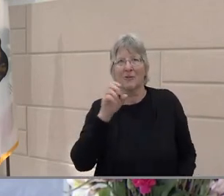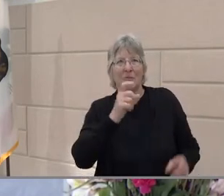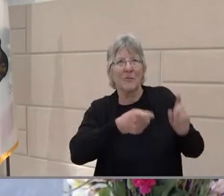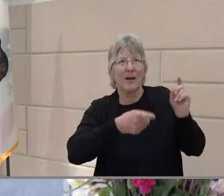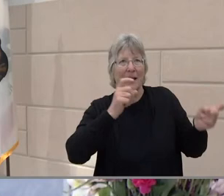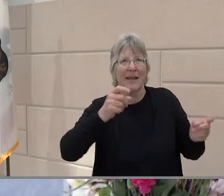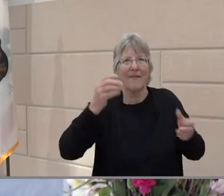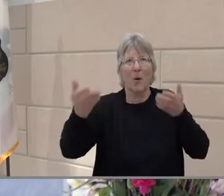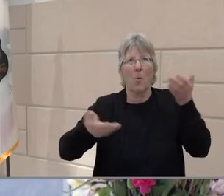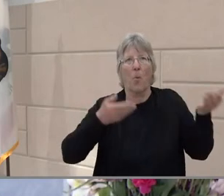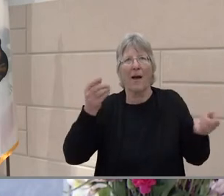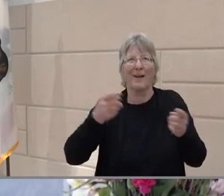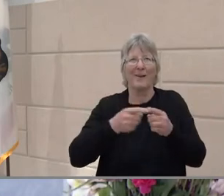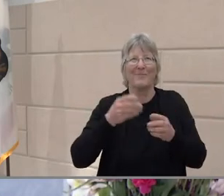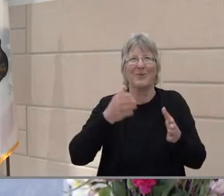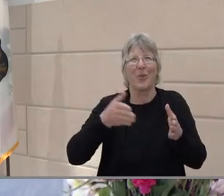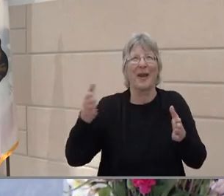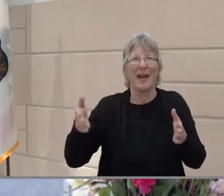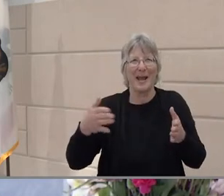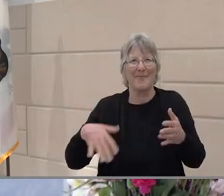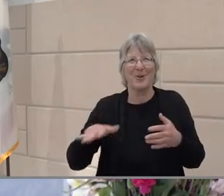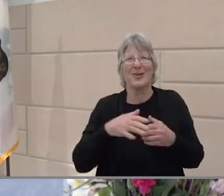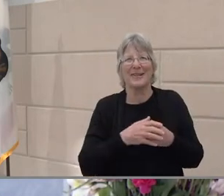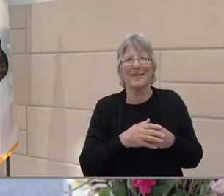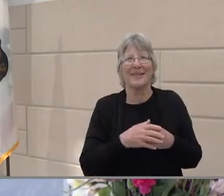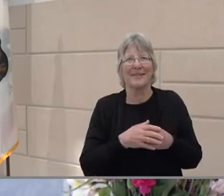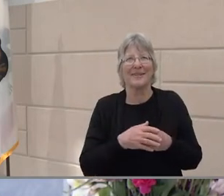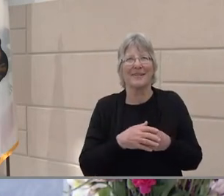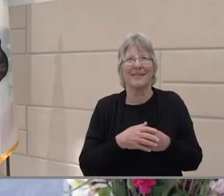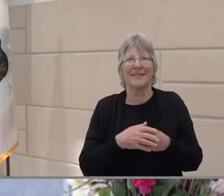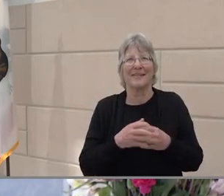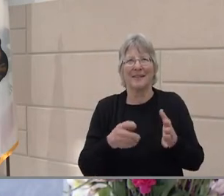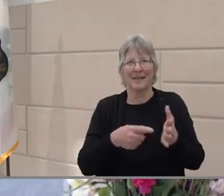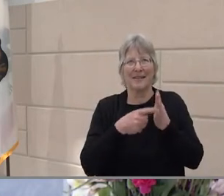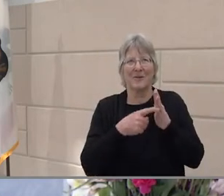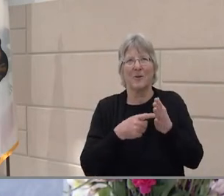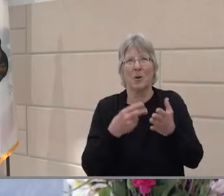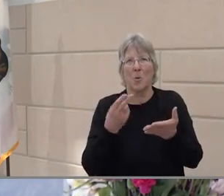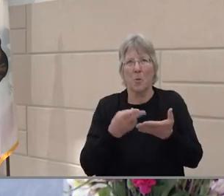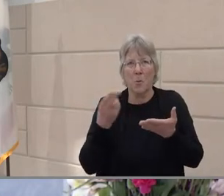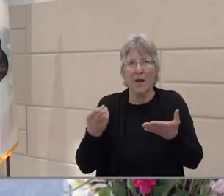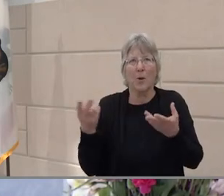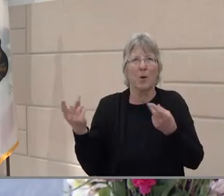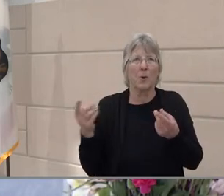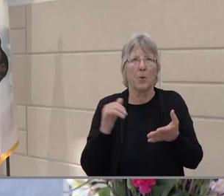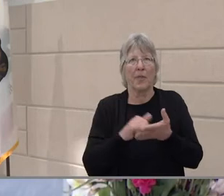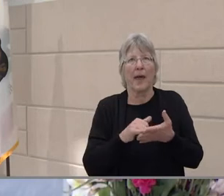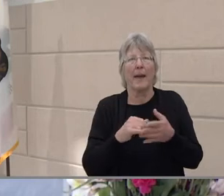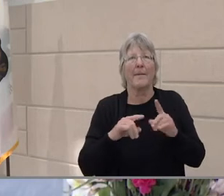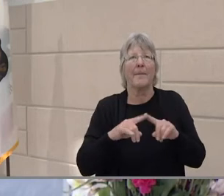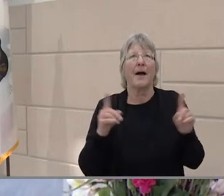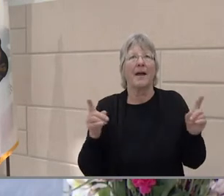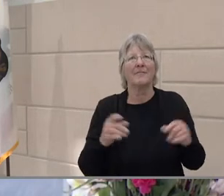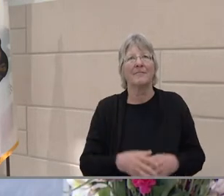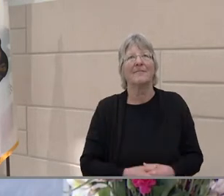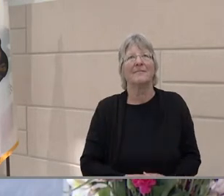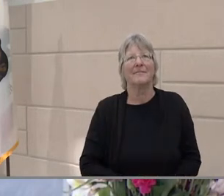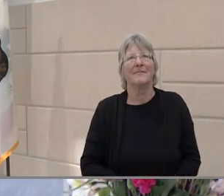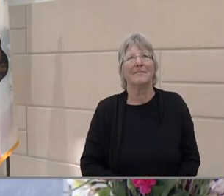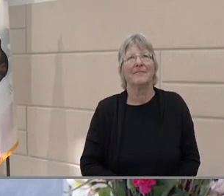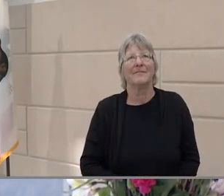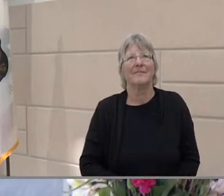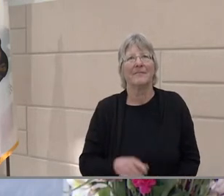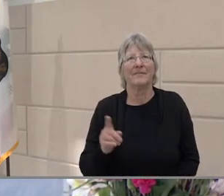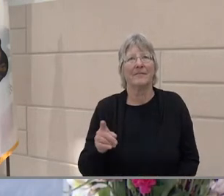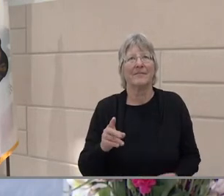យើងដឹងគឺថានៅពេលមានក្រុមគ្រួសារថ្មីផ្លាស់ចូលទៅក្នុងសង្កាត់ហ្នឹងគឺថាយើងមានមនុស្សម្នាមកស្